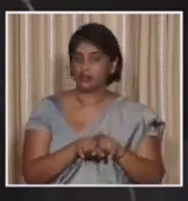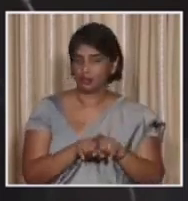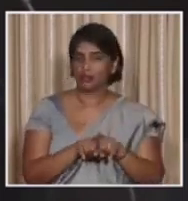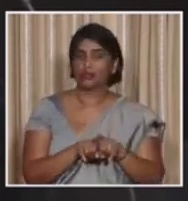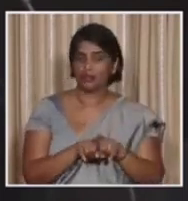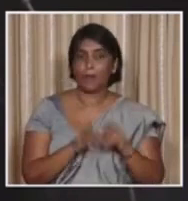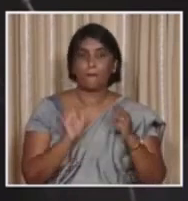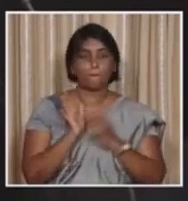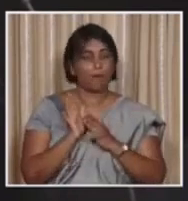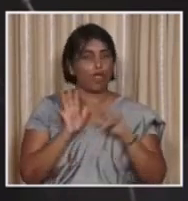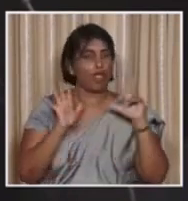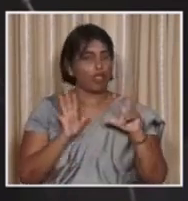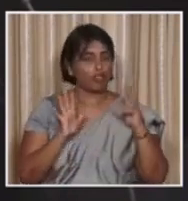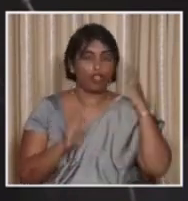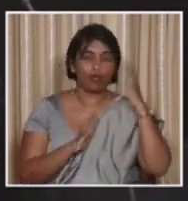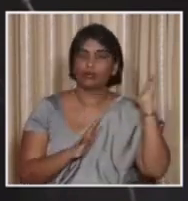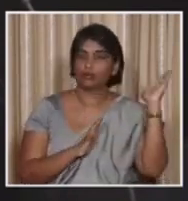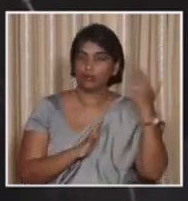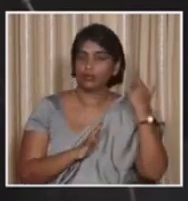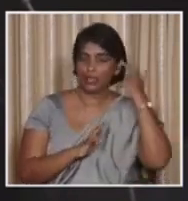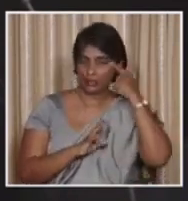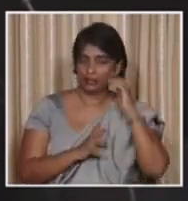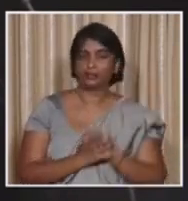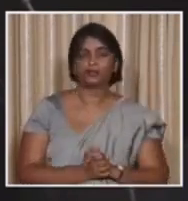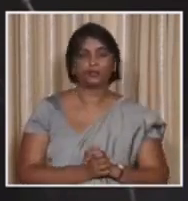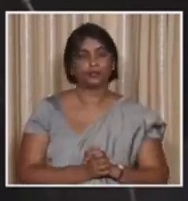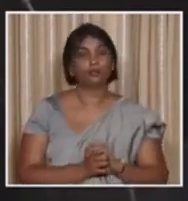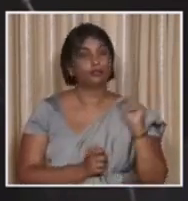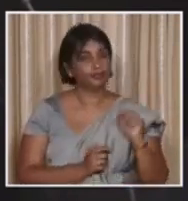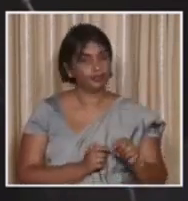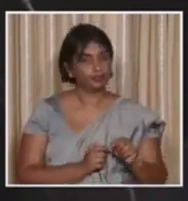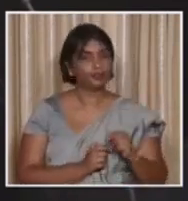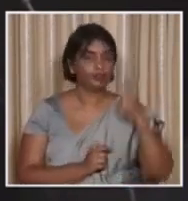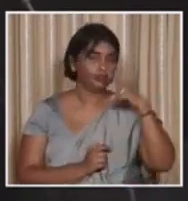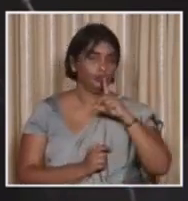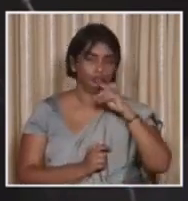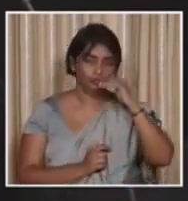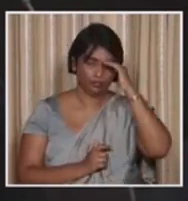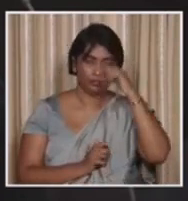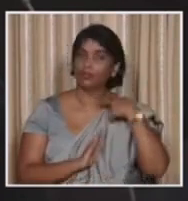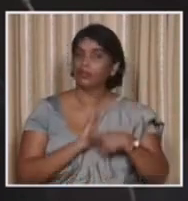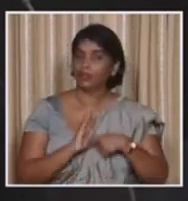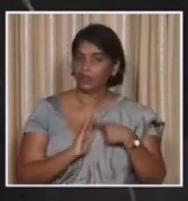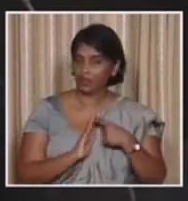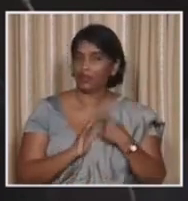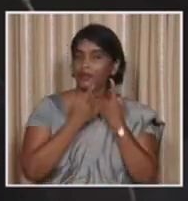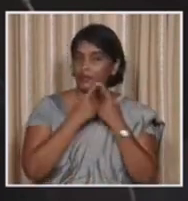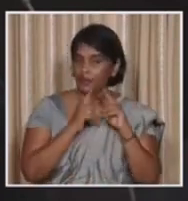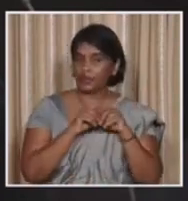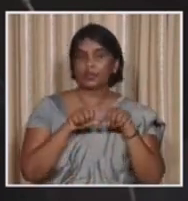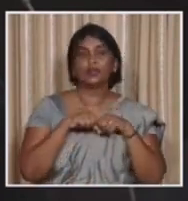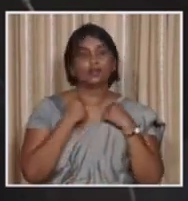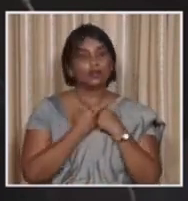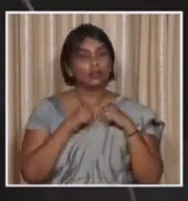ඇටියට තමයි මාර්තු 8 ලෝකේ පුරාම සමරන්නේ අද නියෝජ්‍ය කතානායකතුමනි ලංකාවේ විවිධ